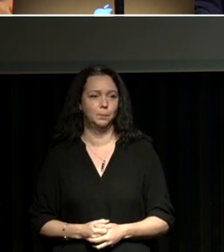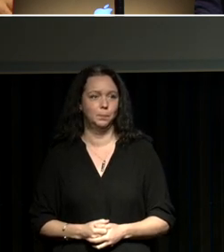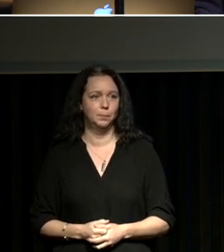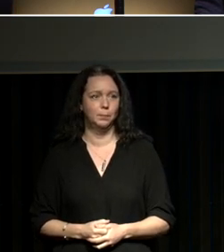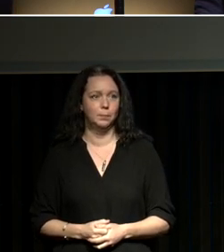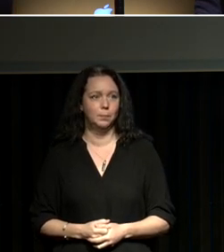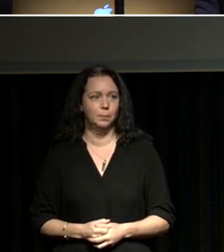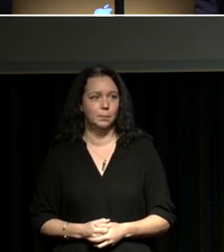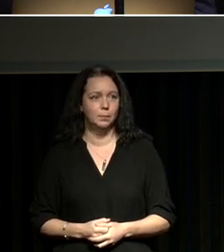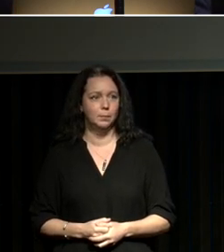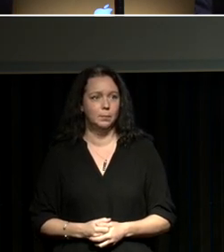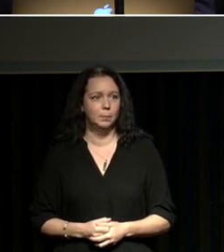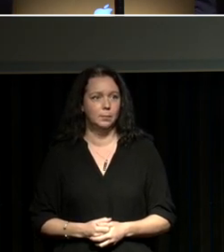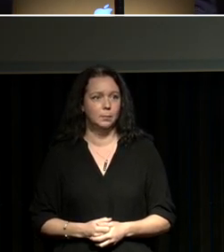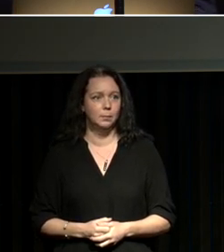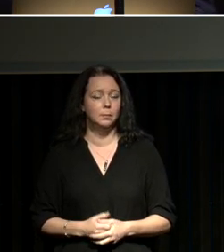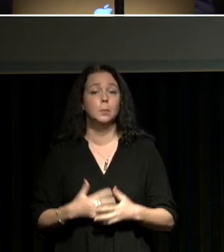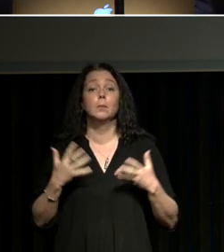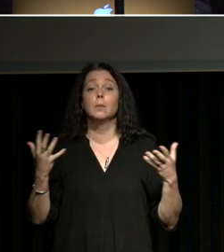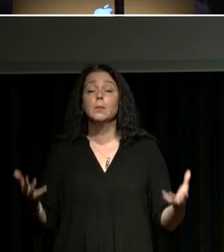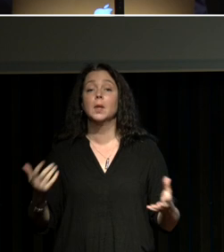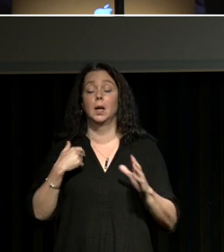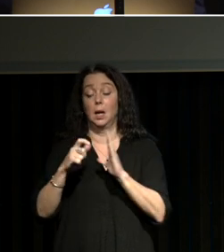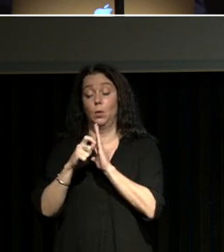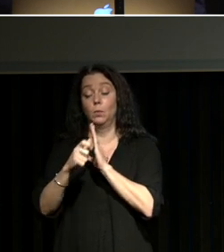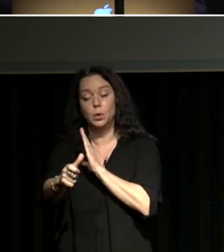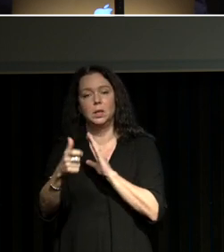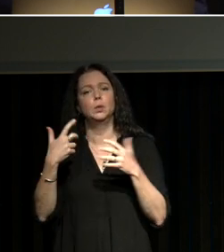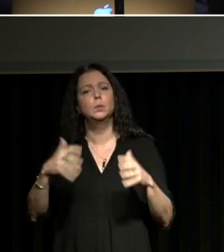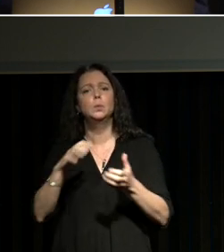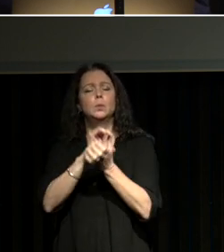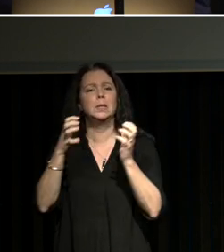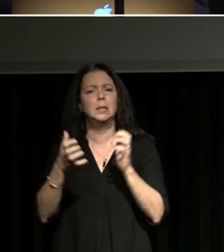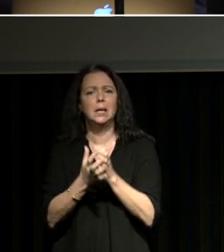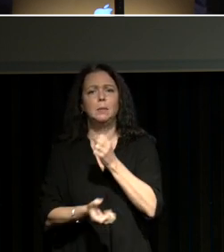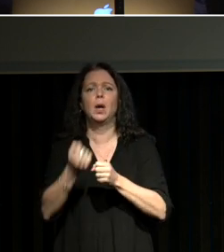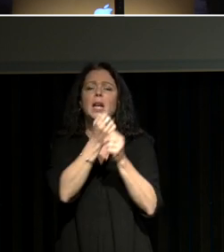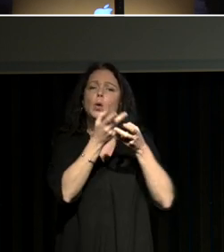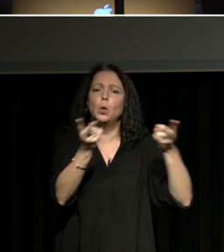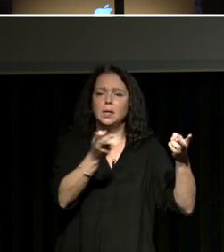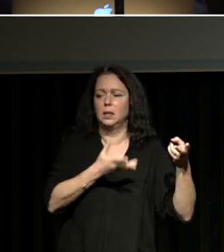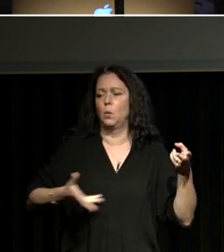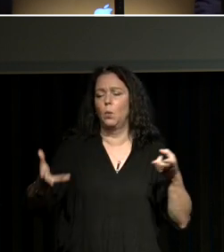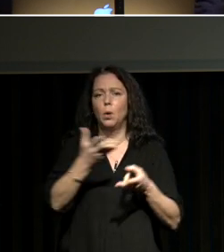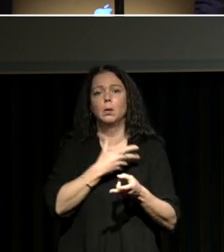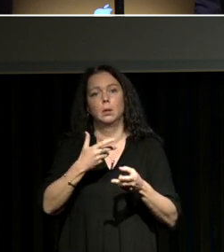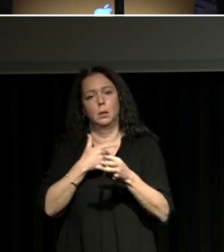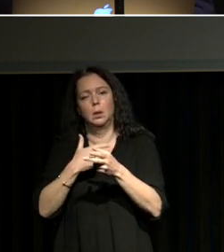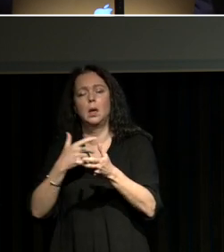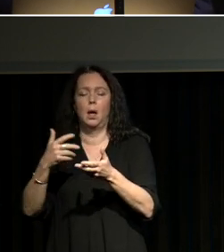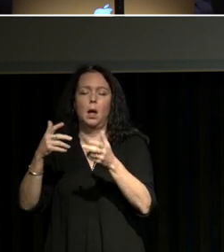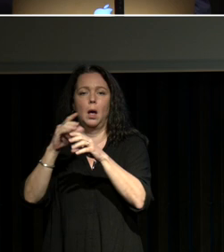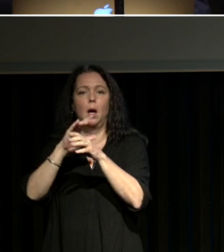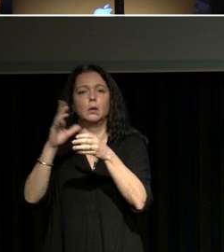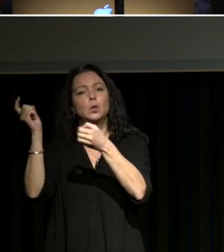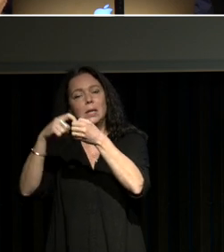Donc il y a eu un processus très compliqué pour mettre en place ces autorisations. Et en particulier, c'est passé par les sociétés savantes de réanimation,